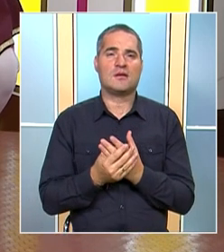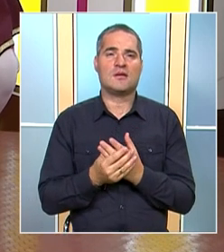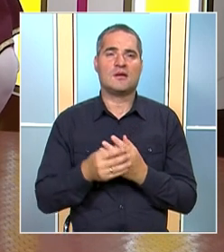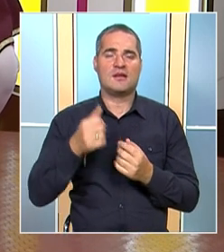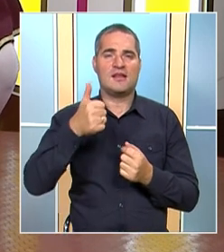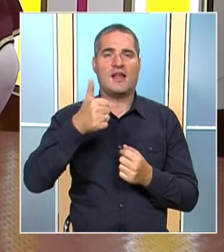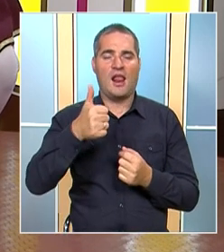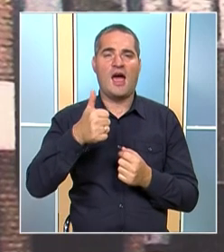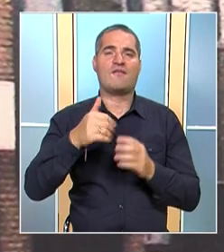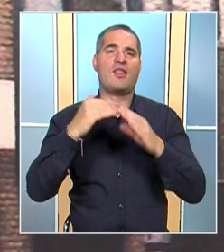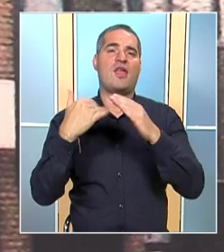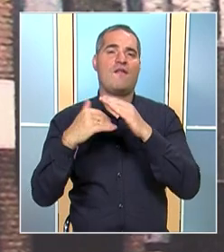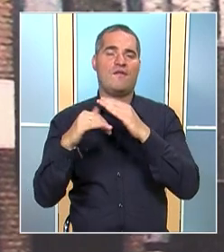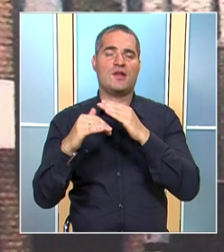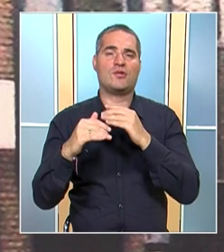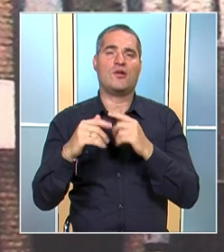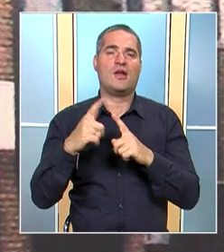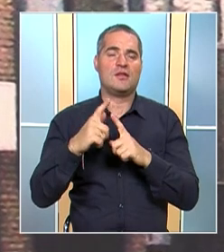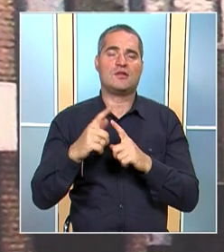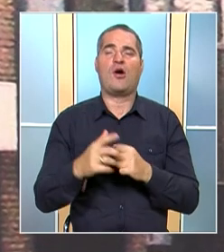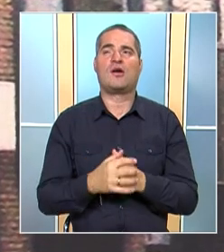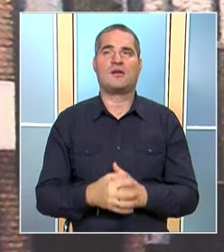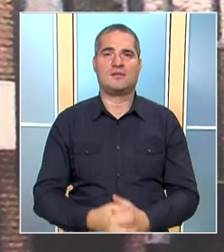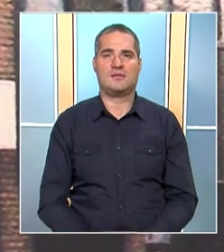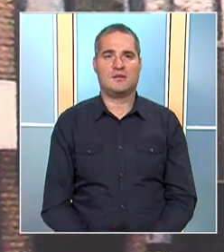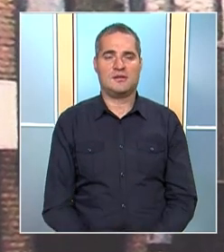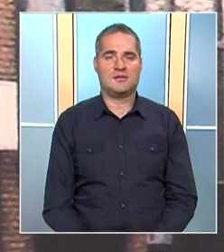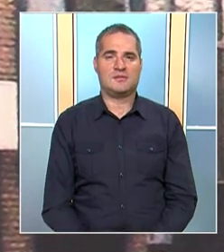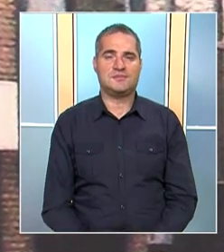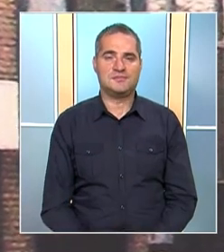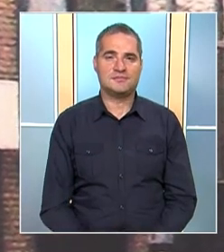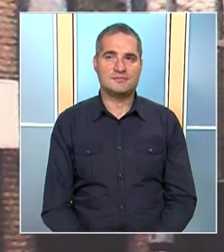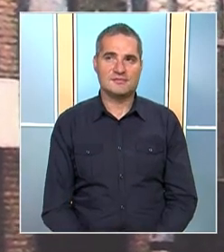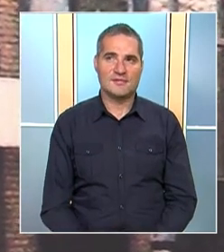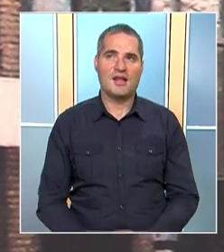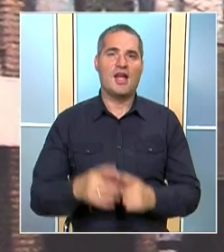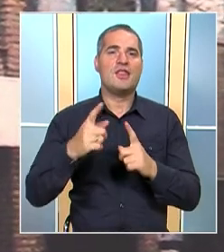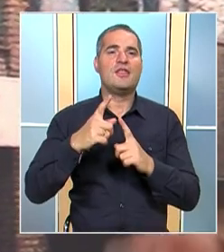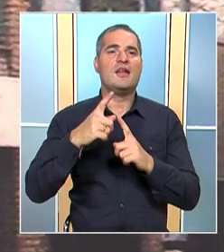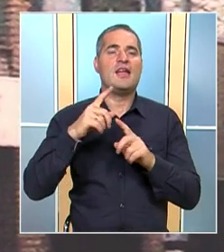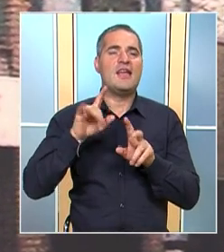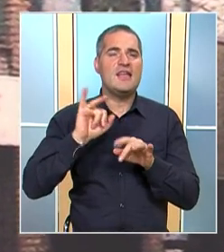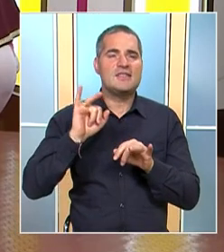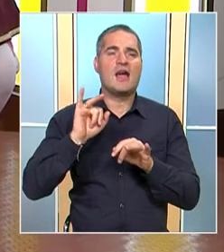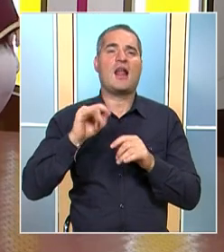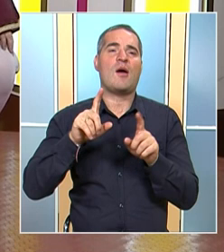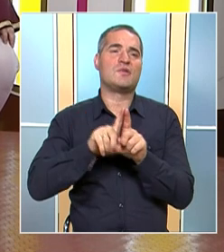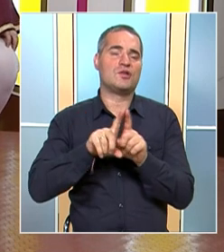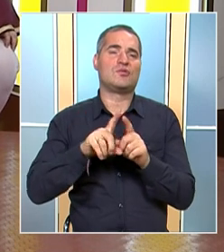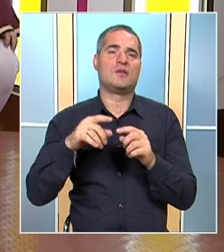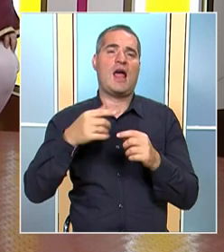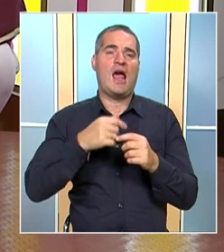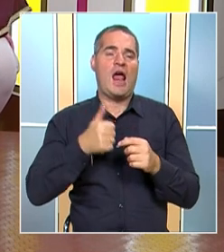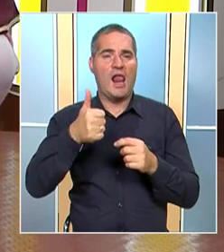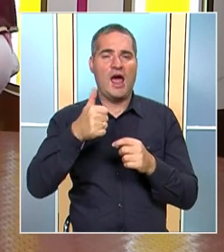да им лайкват видеото в TikTok. Обаче, в Инстаграм да им лайкват снимките и така.